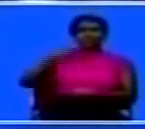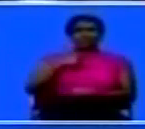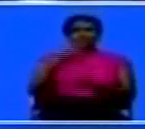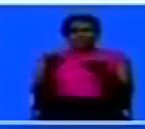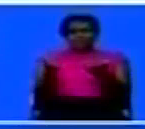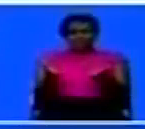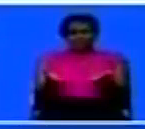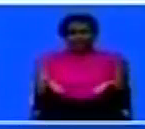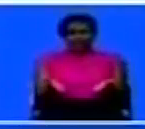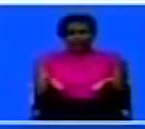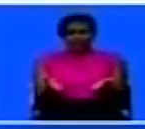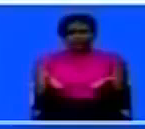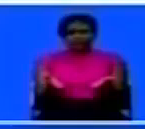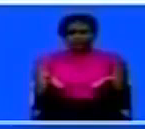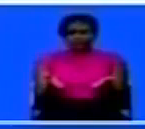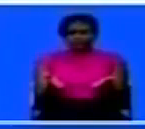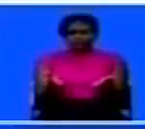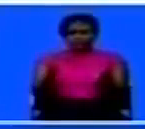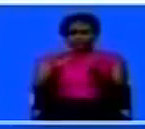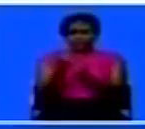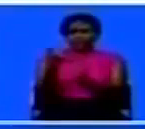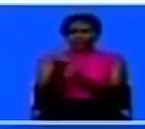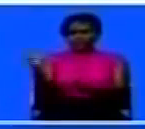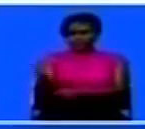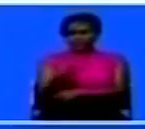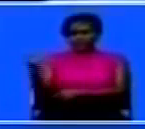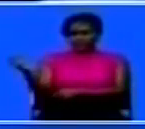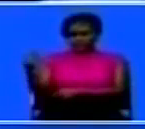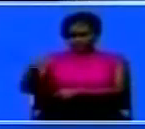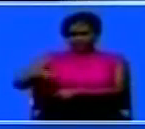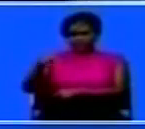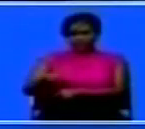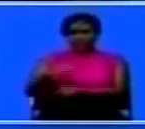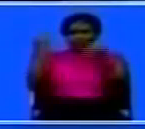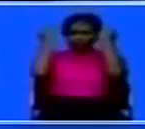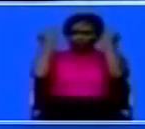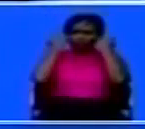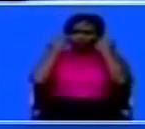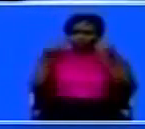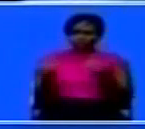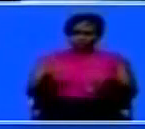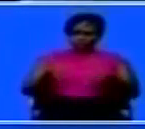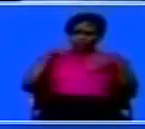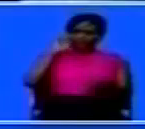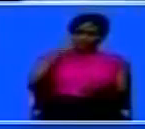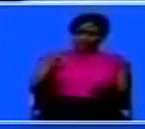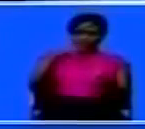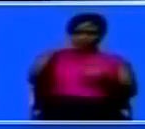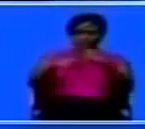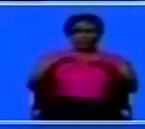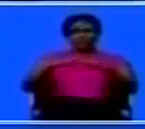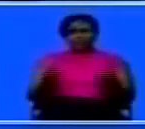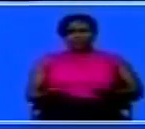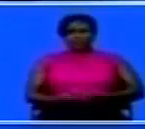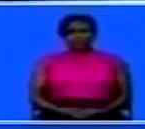sasa macho yote yanaangazia mahakama tarehe 11 mwezi huu, kuna namna mkondo wa kesi hiyo utakavyoelekea. Hussein Mohamed, KTN